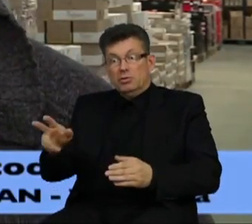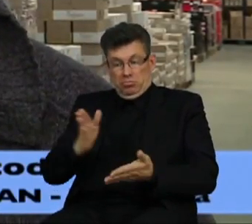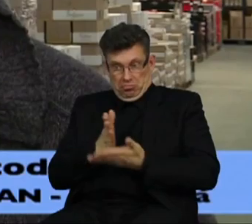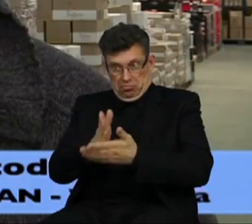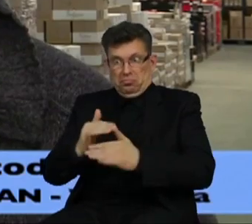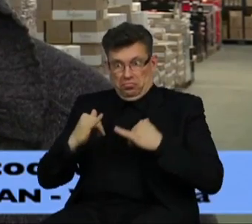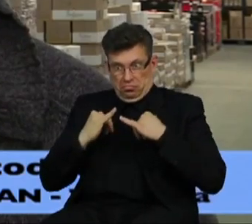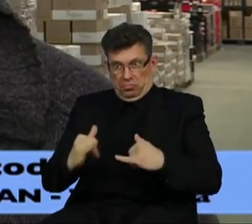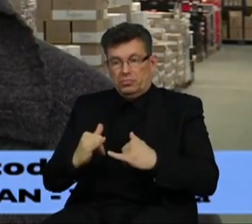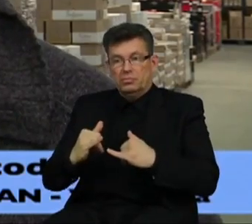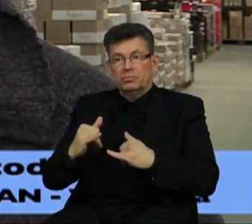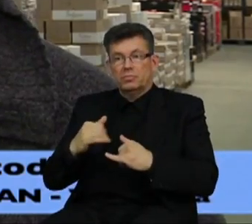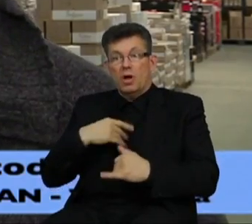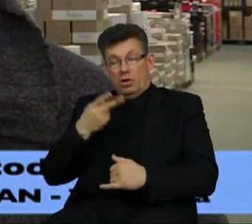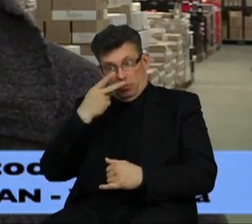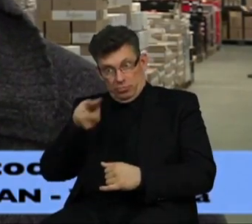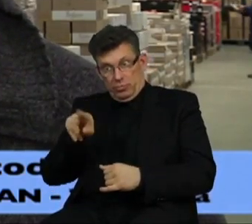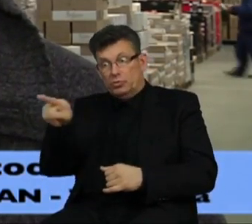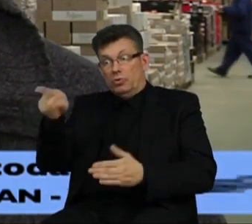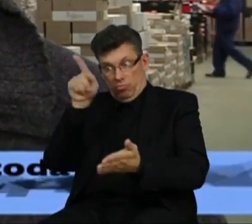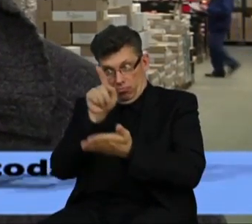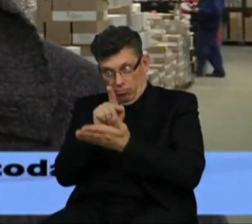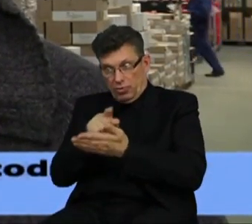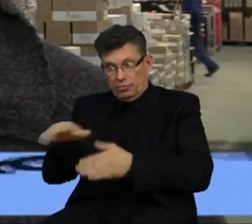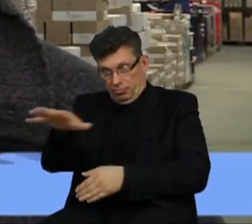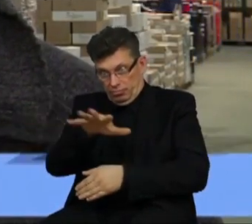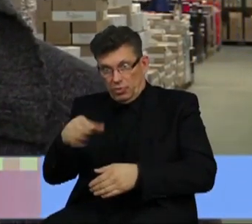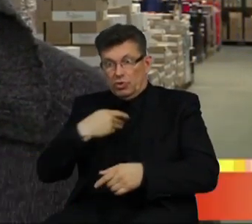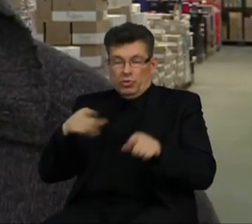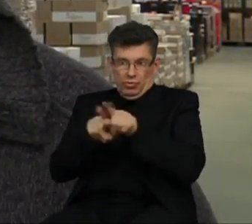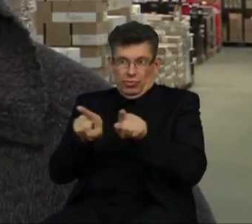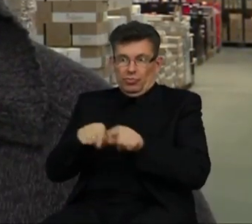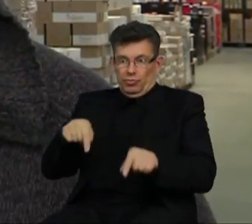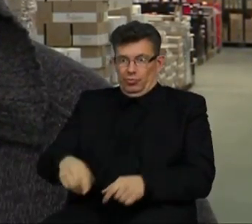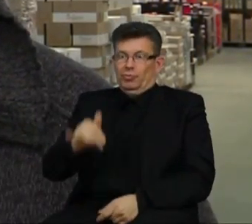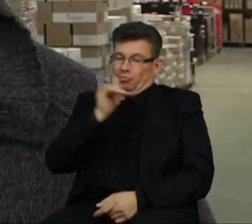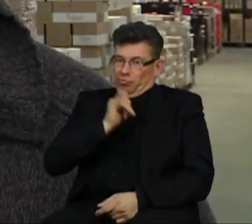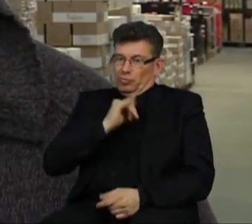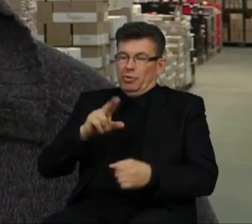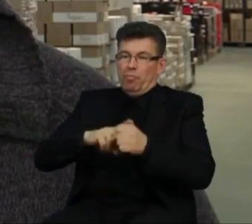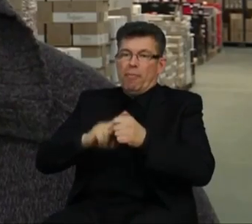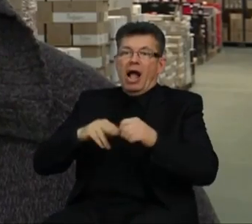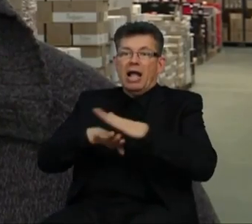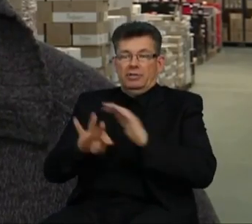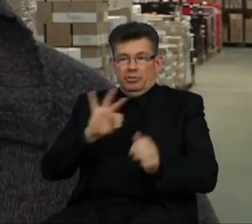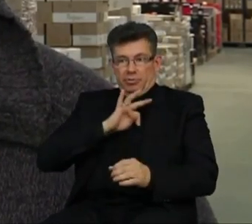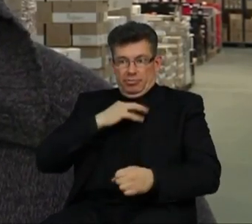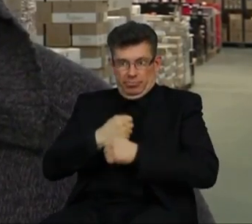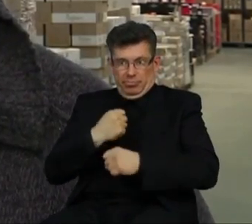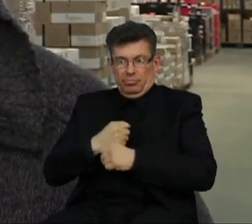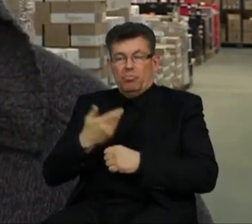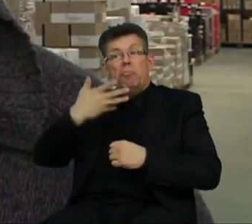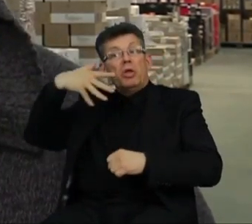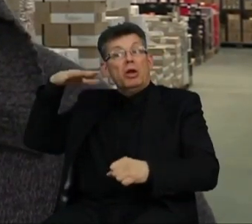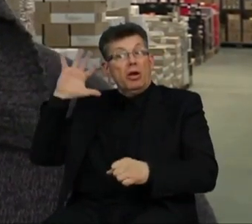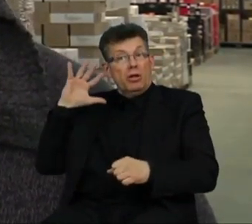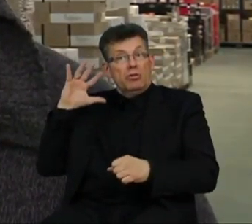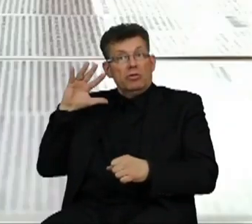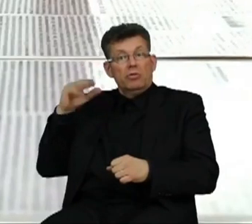doskonale. Więc jak zobaczyłem, że tam sobie radzą, to mówię, spróbujemy u nas tutaj w hurtowni i chyba 5 lat